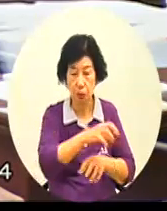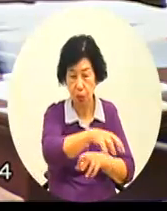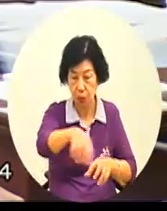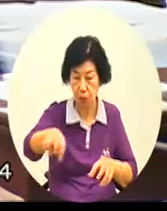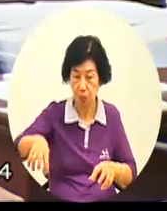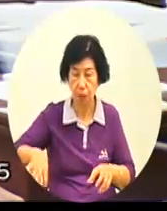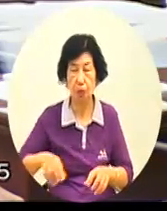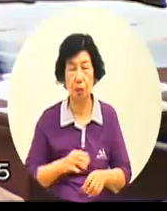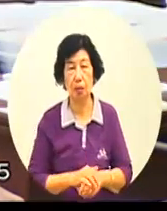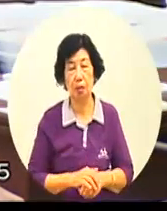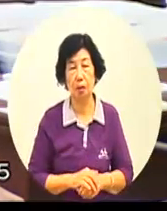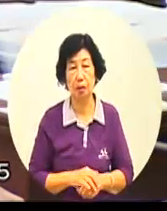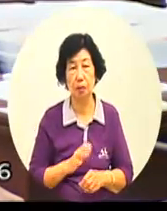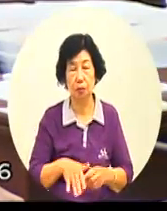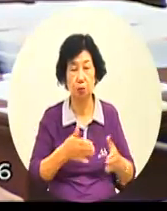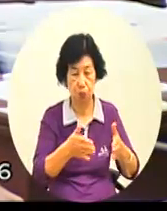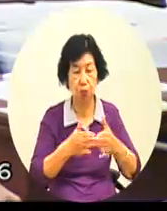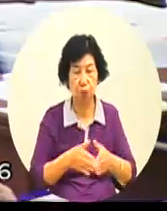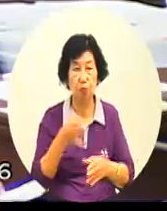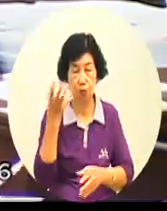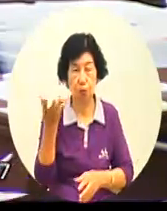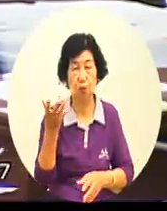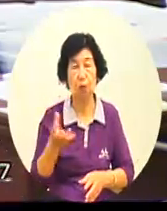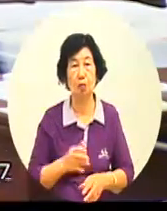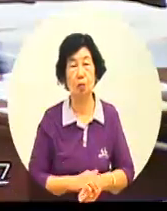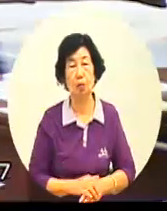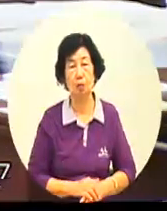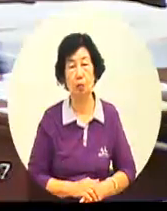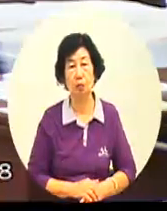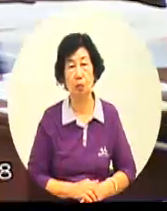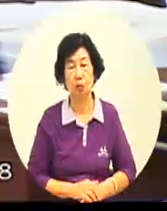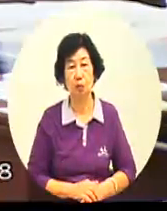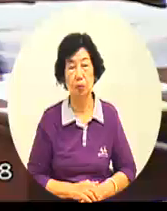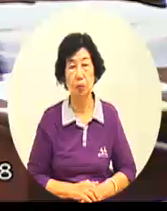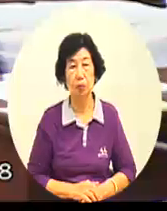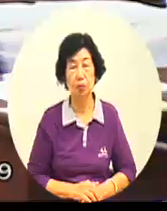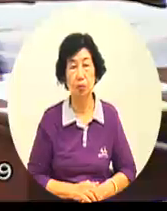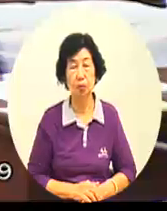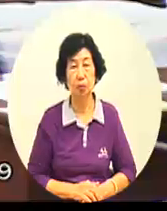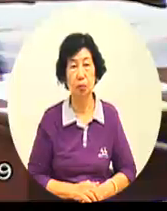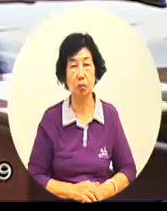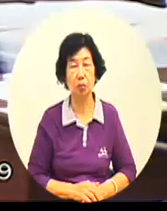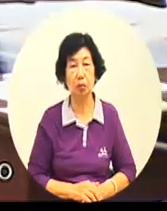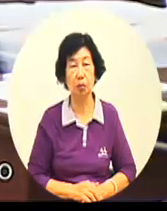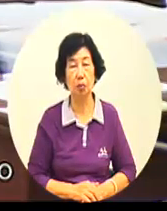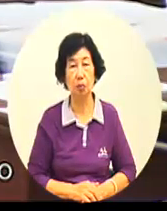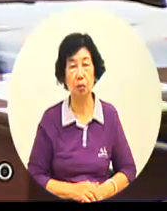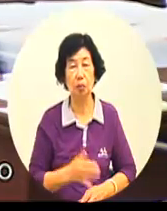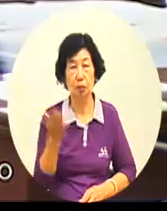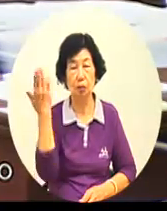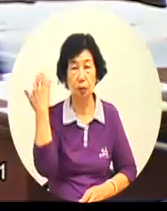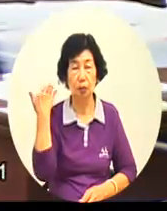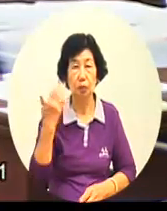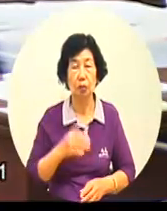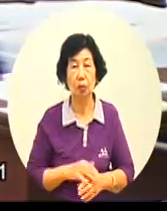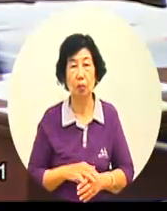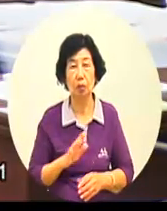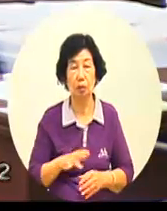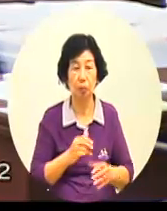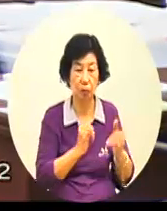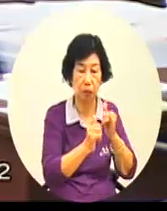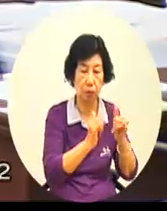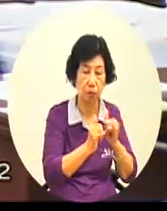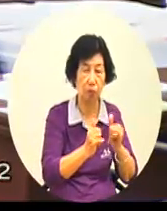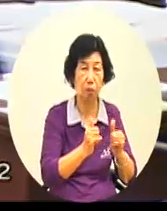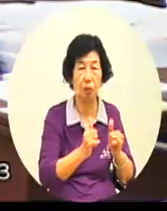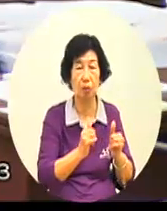会需求会越来越大。不过在这一点之前呢，我倒是要跟我们的社会局姚